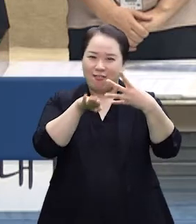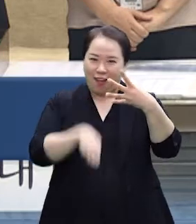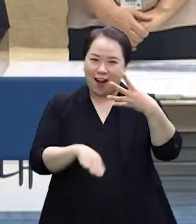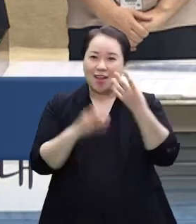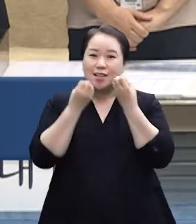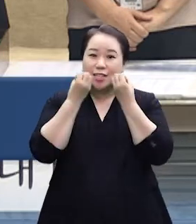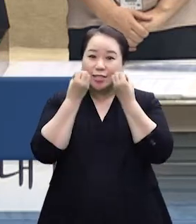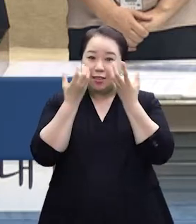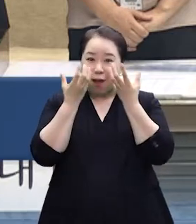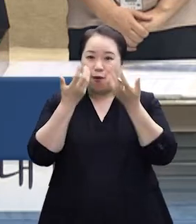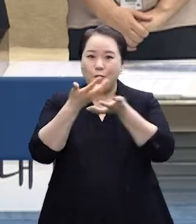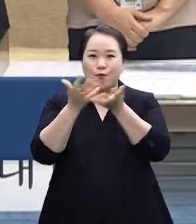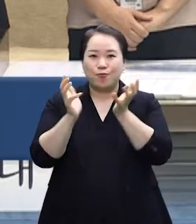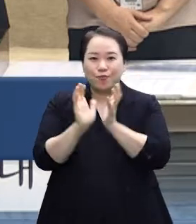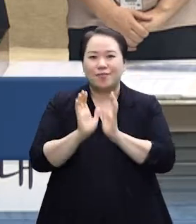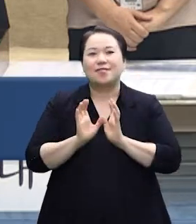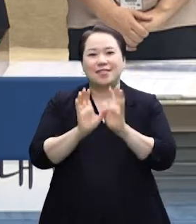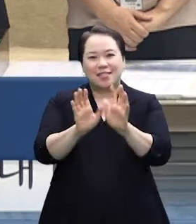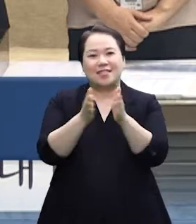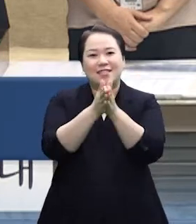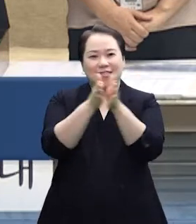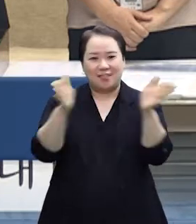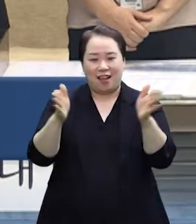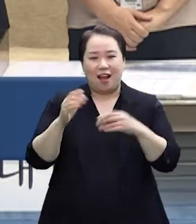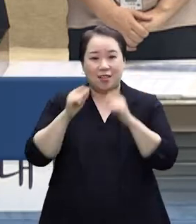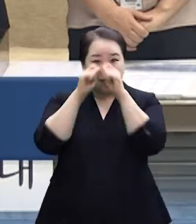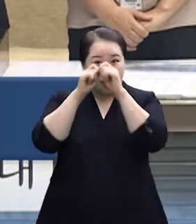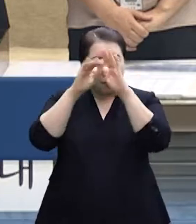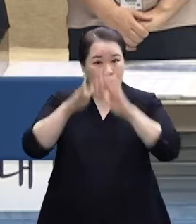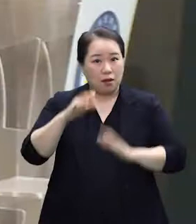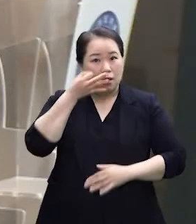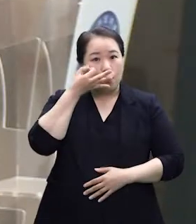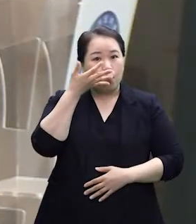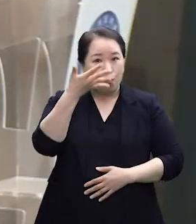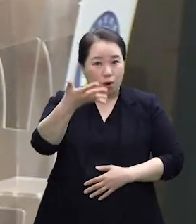의장단이 출범했습니다. 자세한 소식 보도에 김지원 기자입니다.